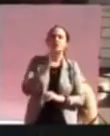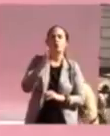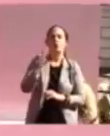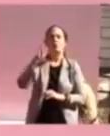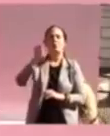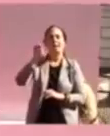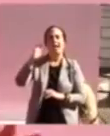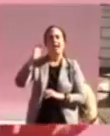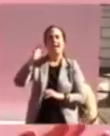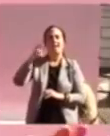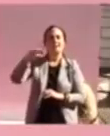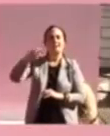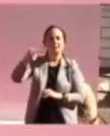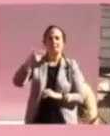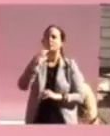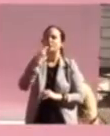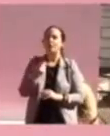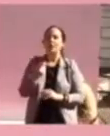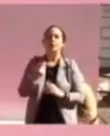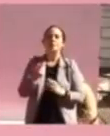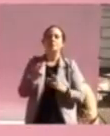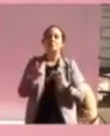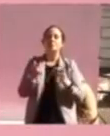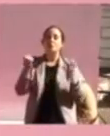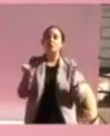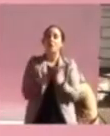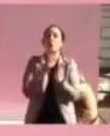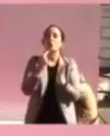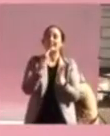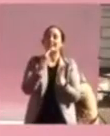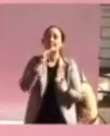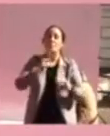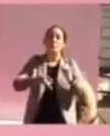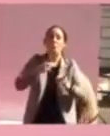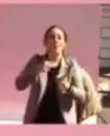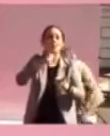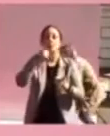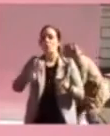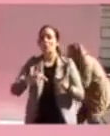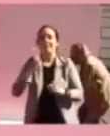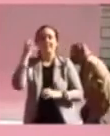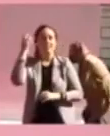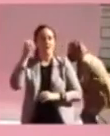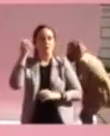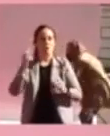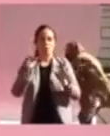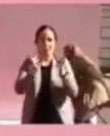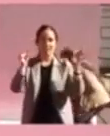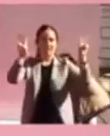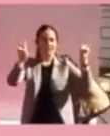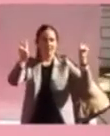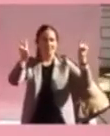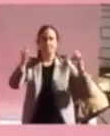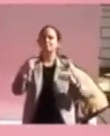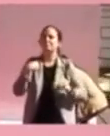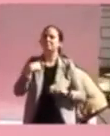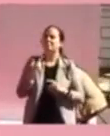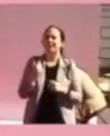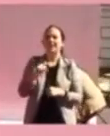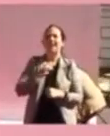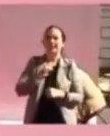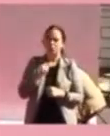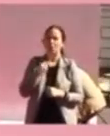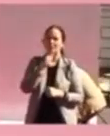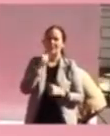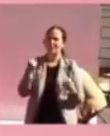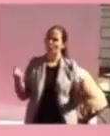hanno bisogno di eroi io credo che noi dobbiamo fare esattamente l'opposto non cercare eroi